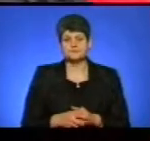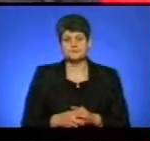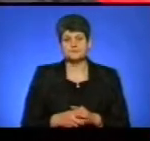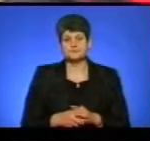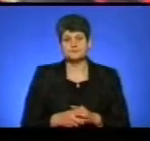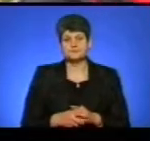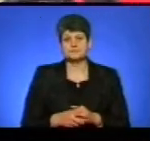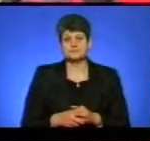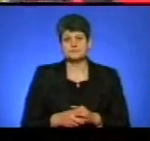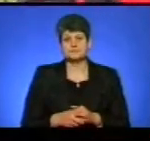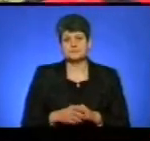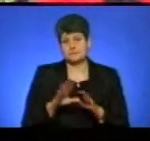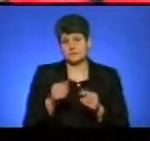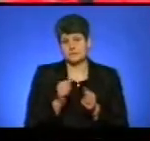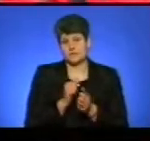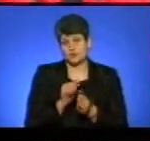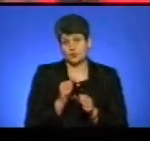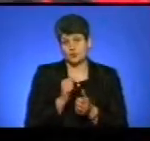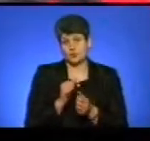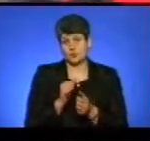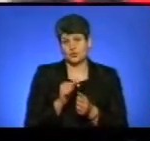Маємо, будь ласка, документи. Так само